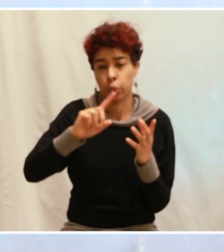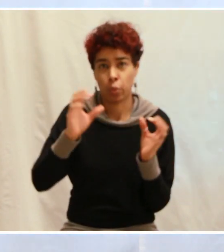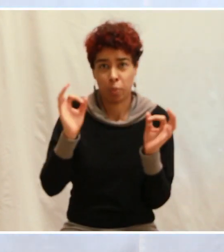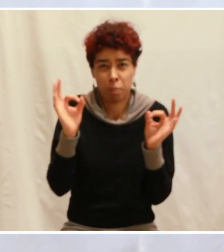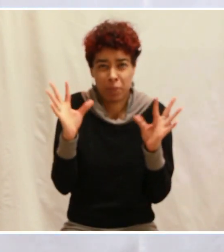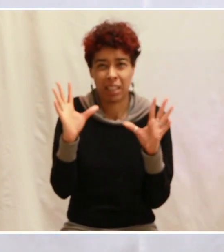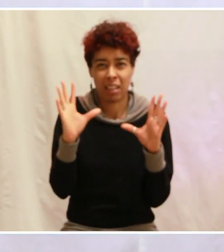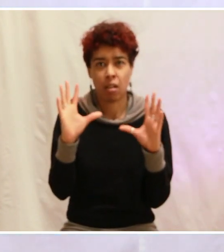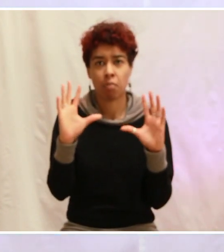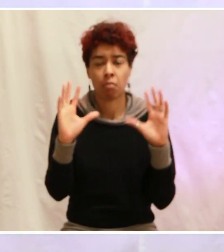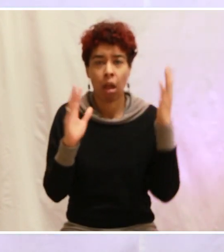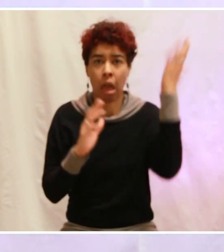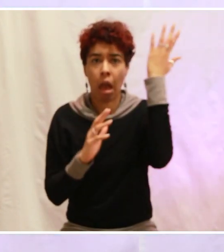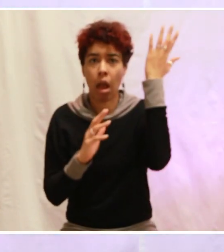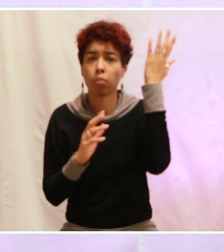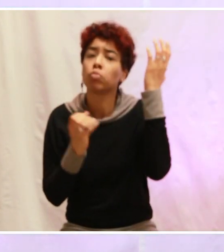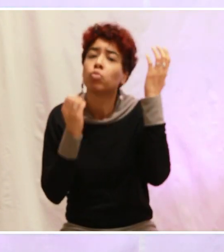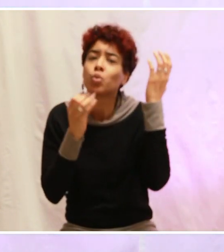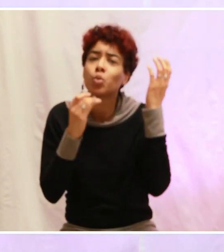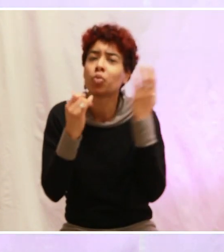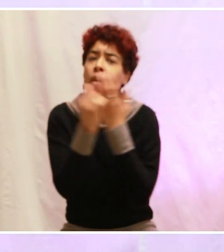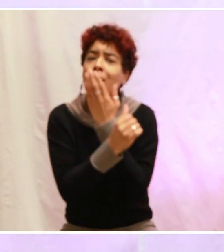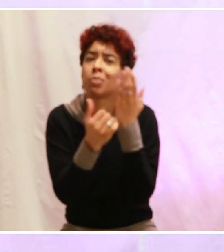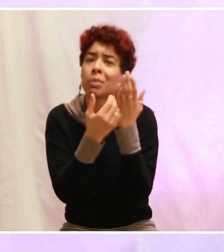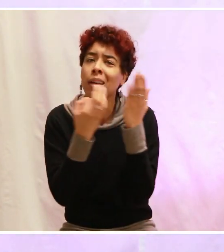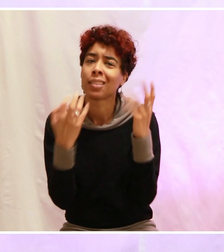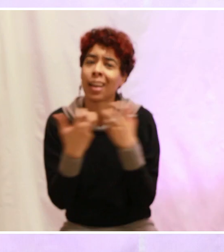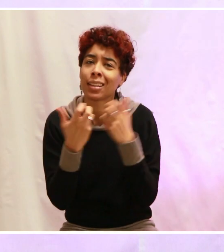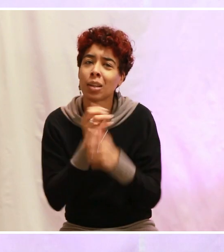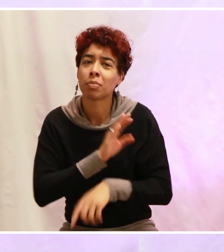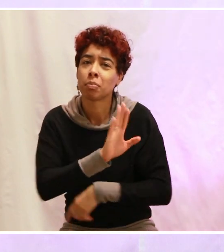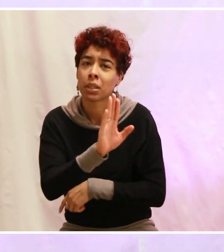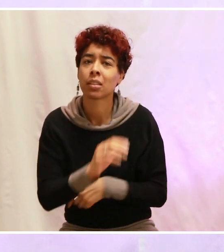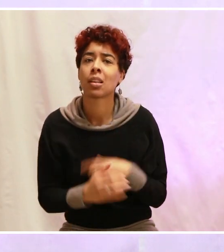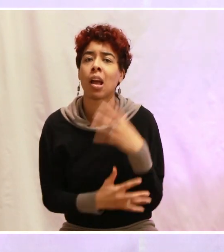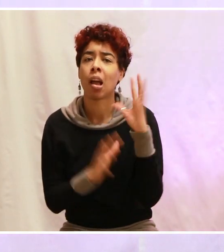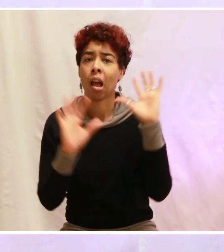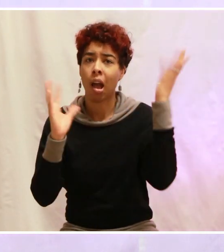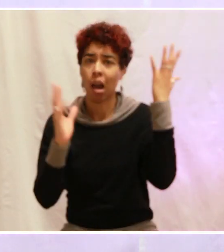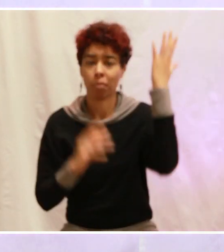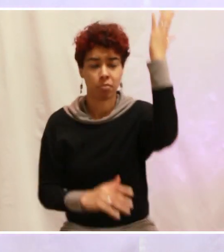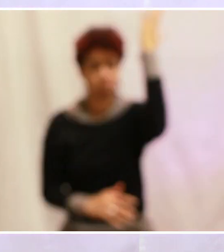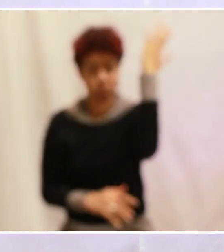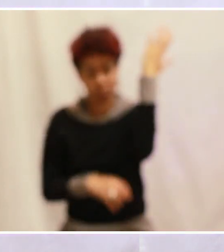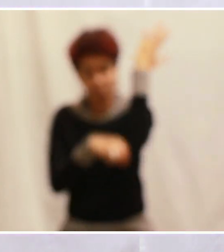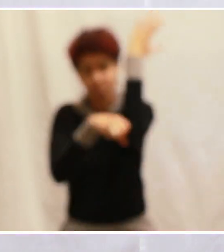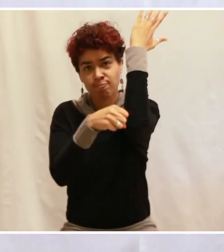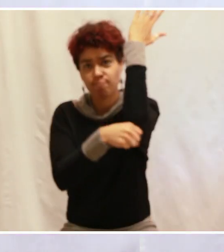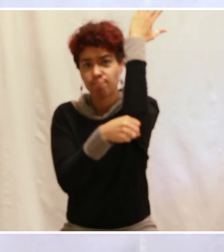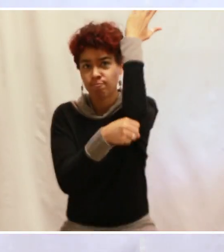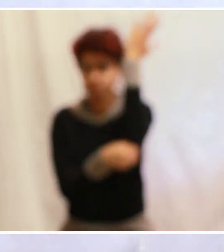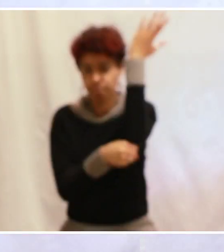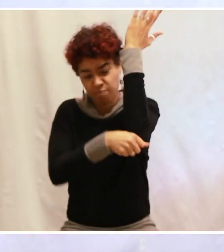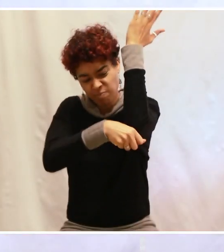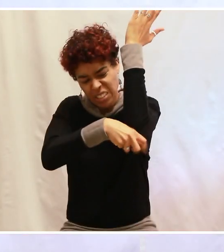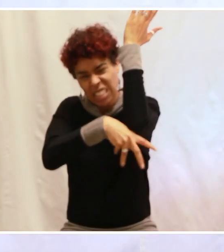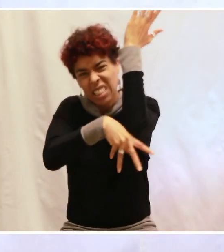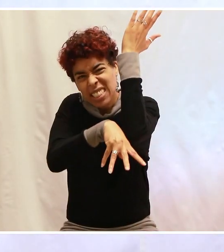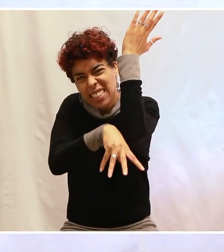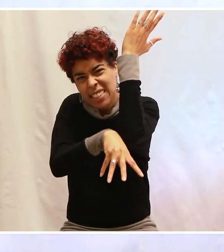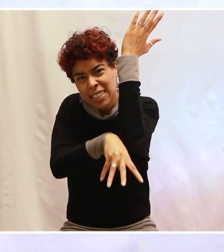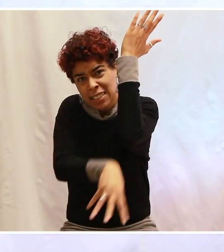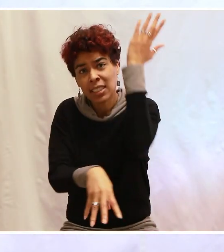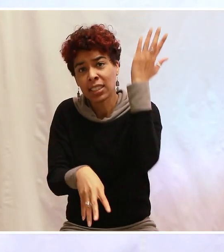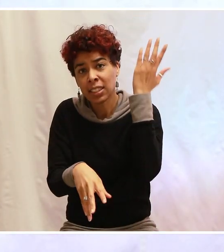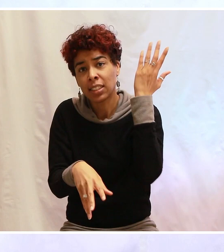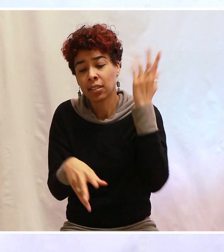ces arbres, comme souvent la parole de Dieu prend en exemple, qui vont s'enraciner et qui vont se fonder dans la terre, près